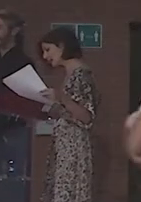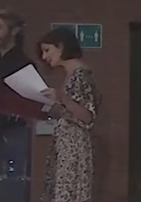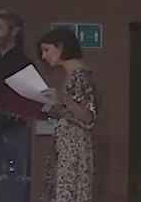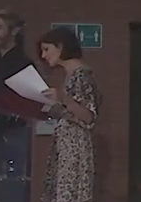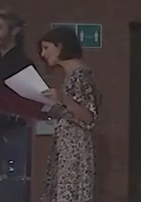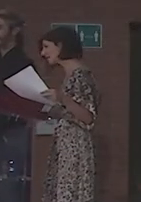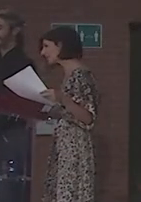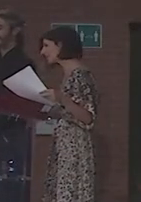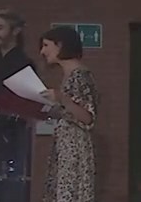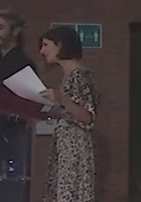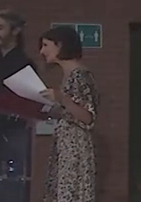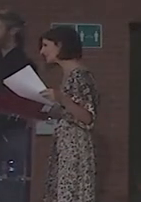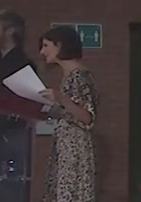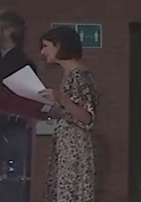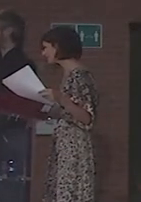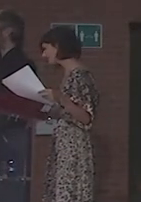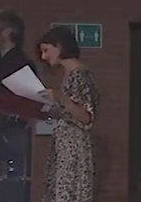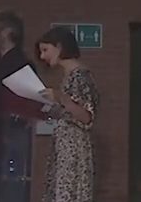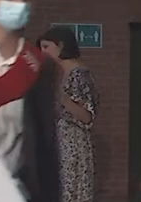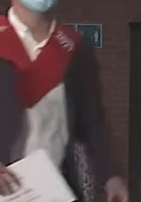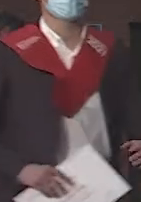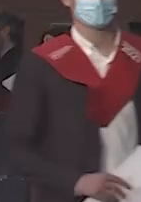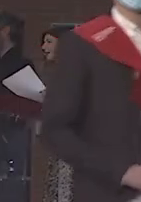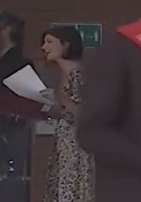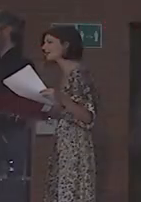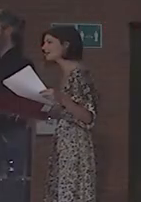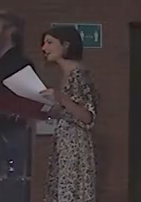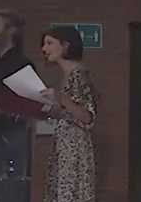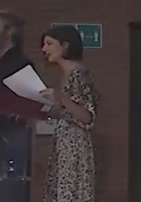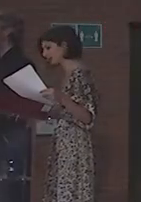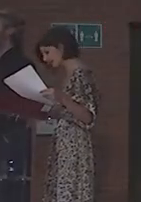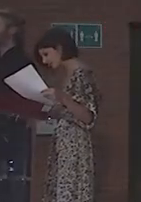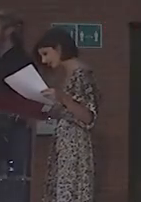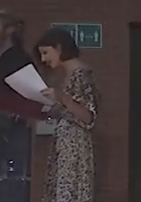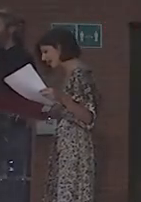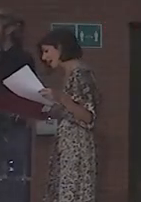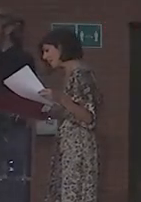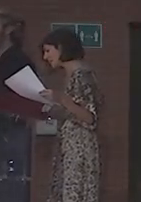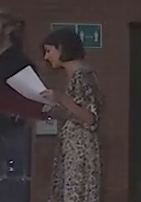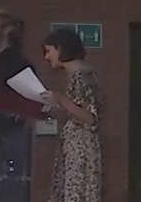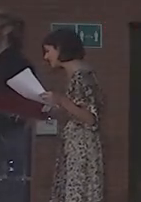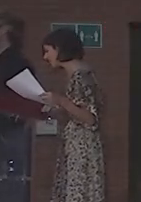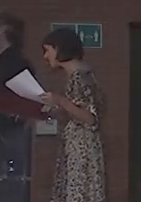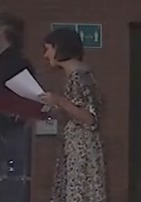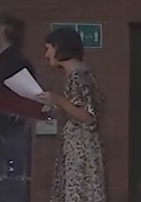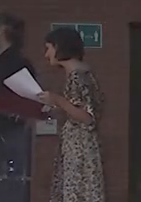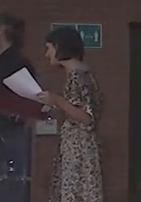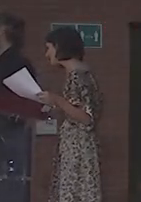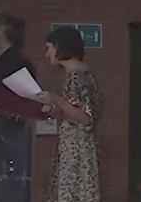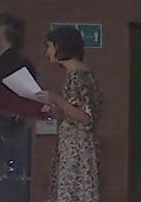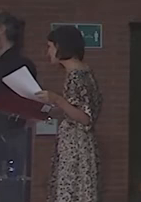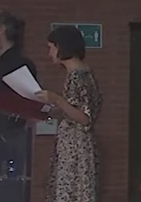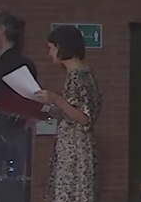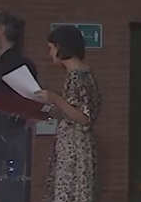Anna Bussom Antolín. A veure aquests aplaudiments, a veure. Maria Cristina Cabrero